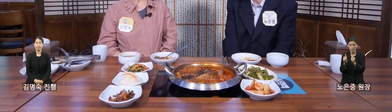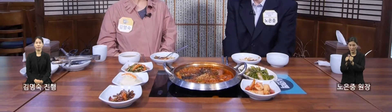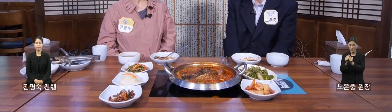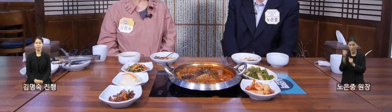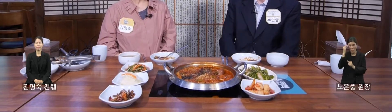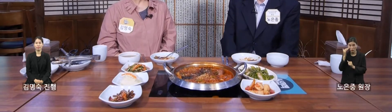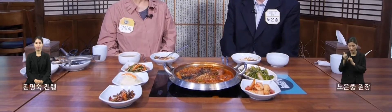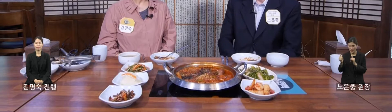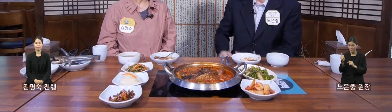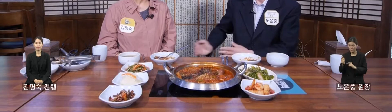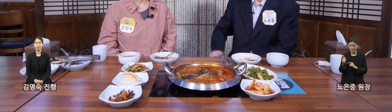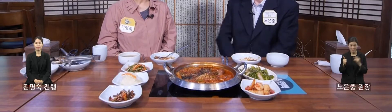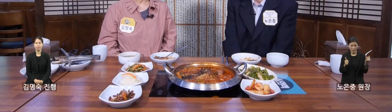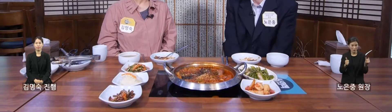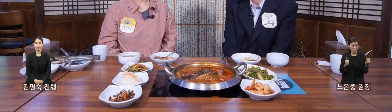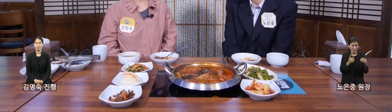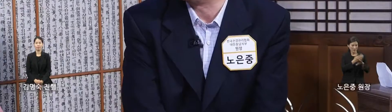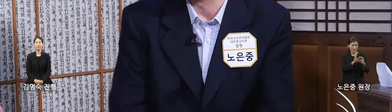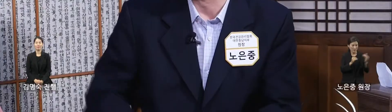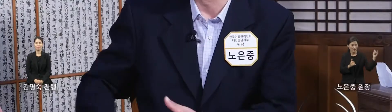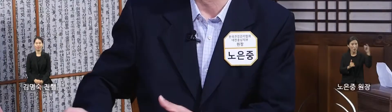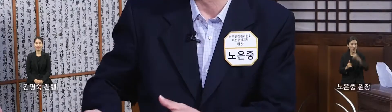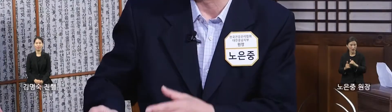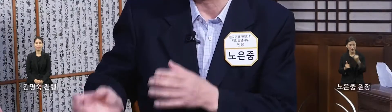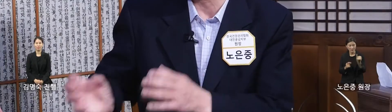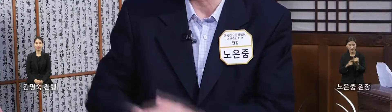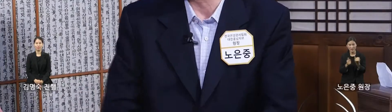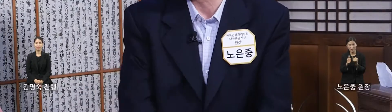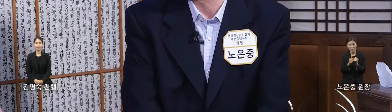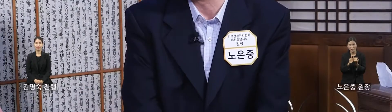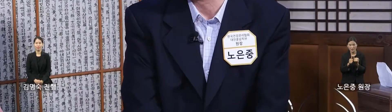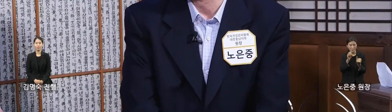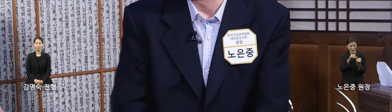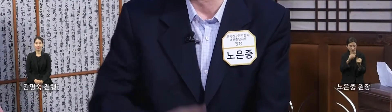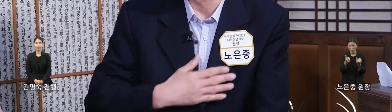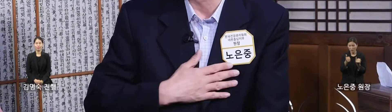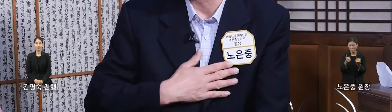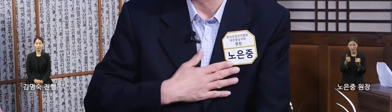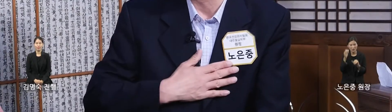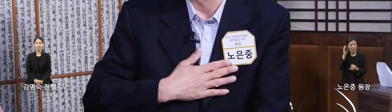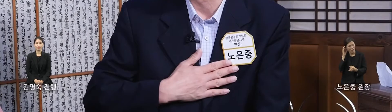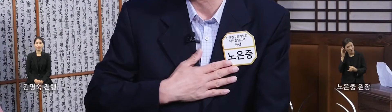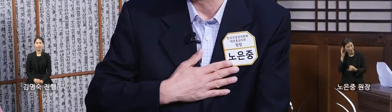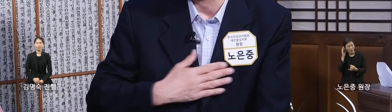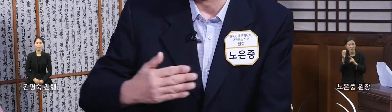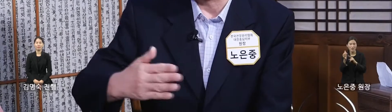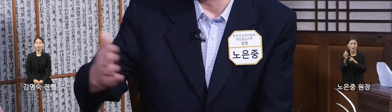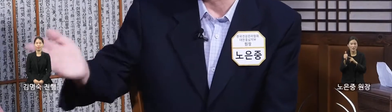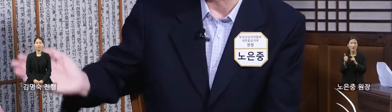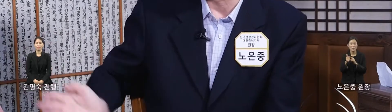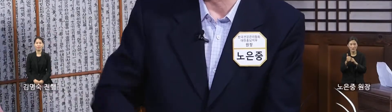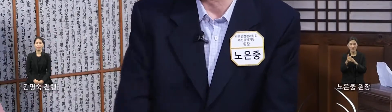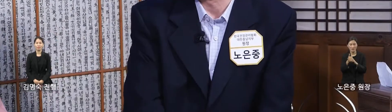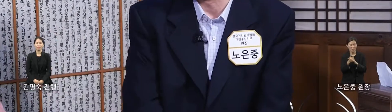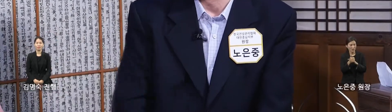네, 남편분들 네, 오셔가지고 네. 그렇게 다정스러울 수가 없어요. 그래서 그분들 위해서 한마디 한마디를 정말 놓치지 않으려고 하는 모습들이